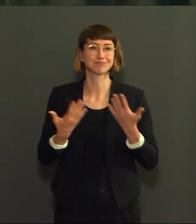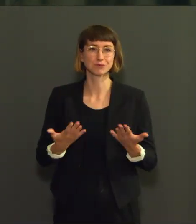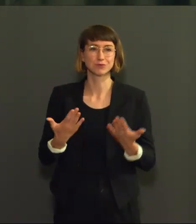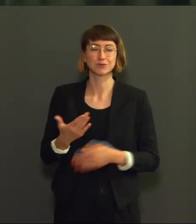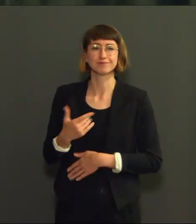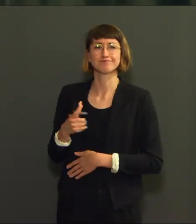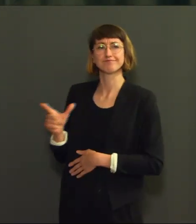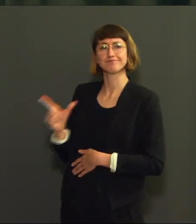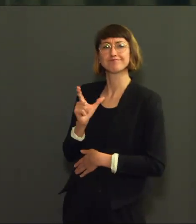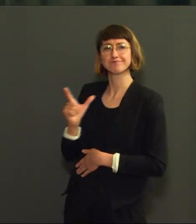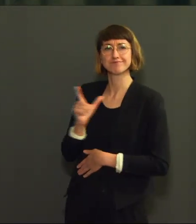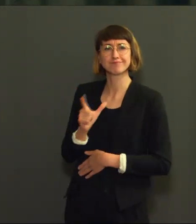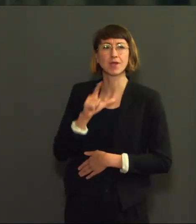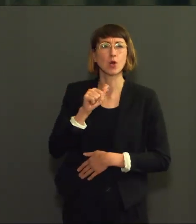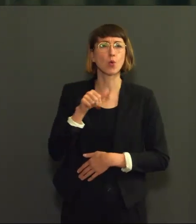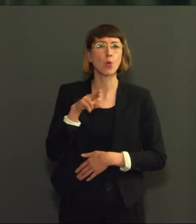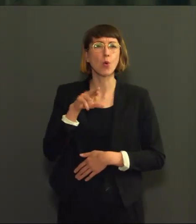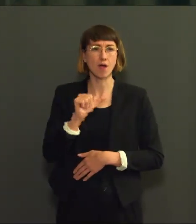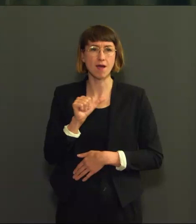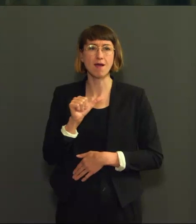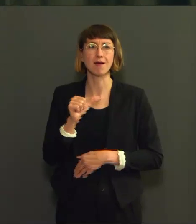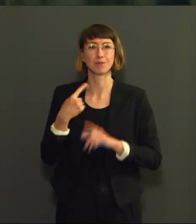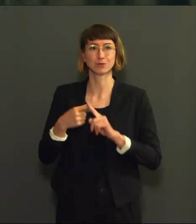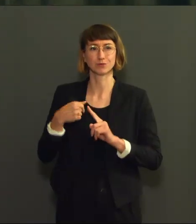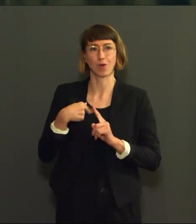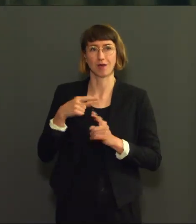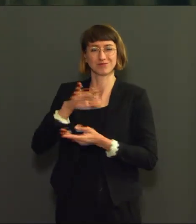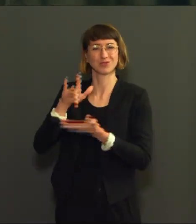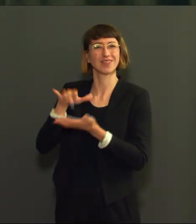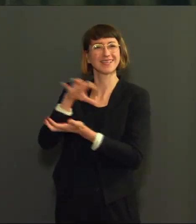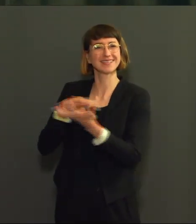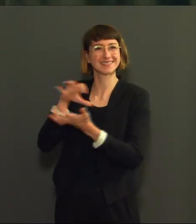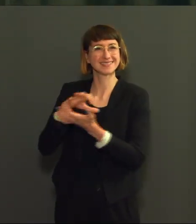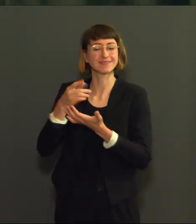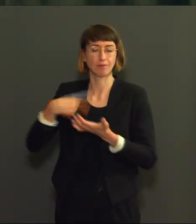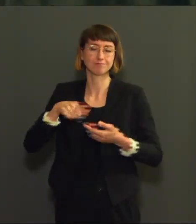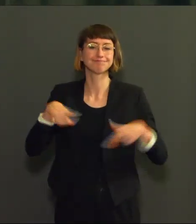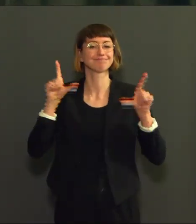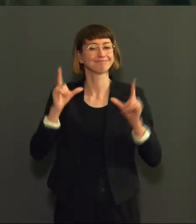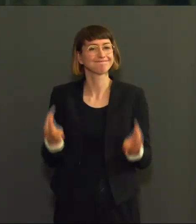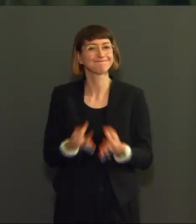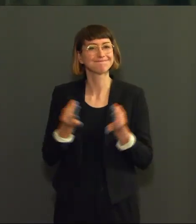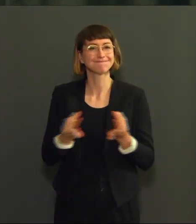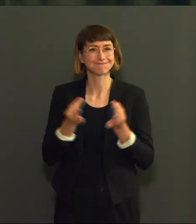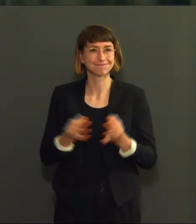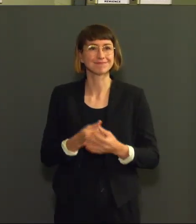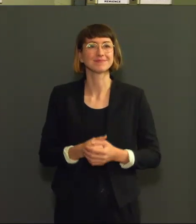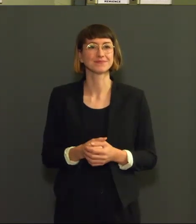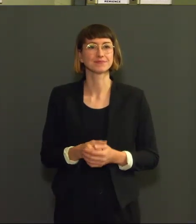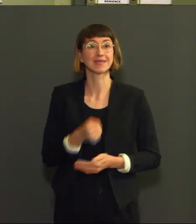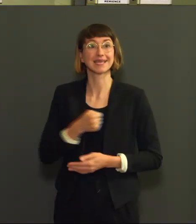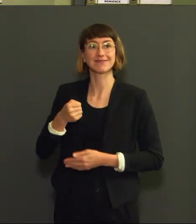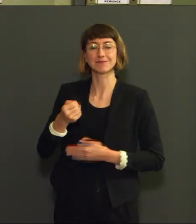le Centre de crise national. Je passe maintenant la parole à Yves Van de Latem pour un aperçu des chiffres.